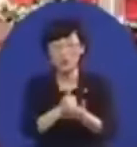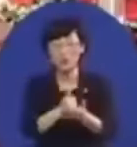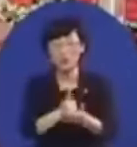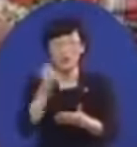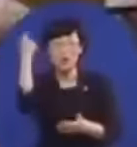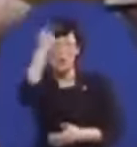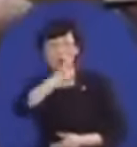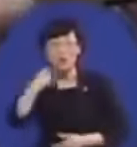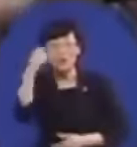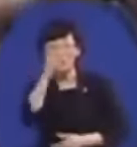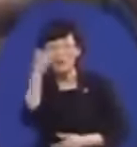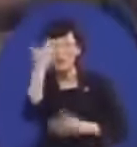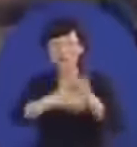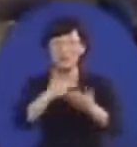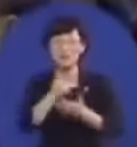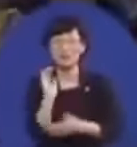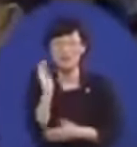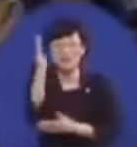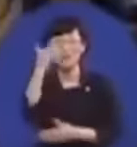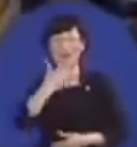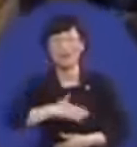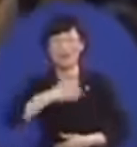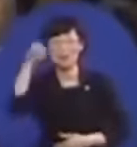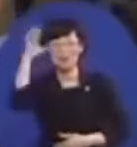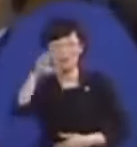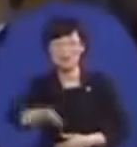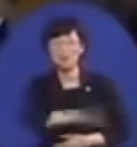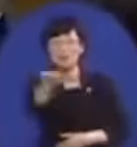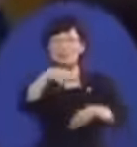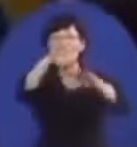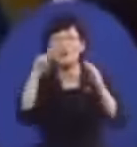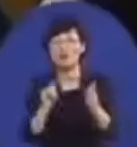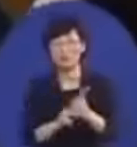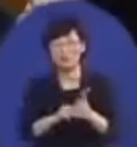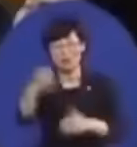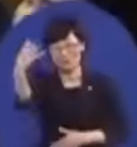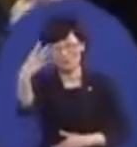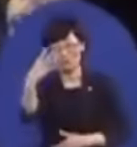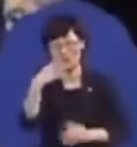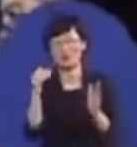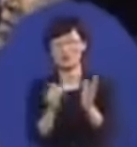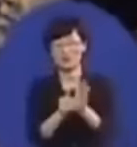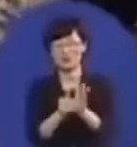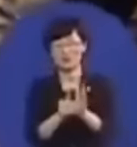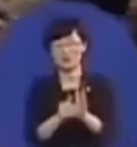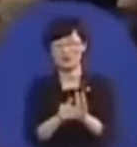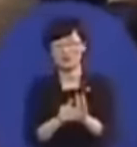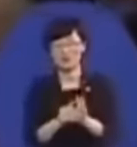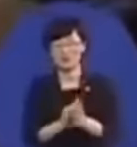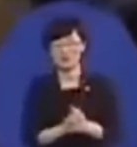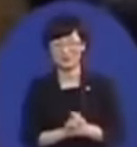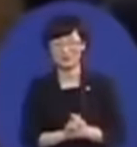그리스도의 얼굴에 있는 하나님의 영광을 나는 빛을 우리 마음에 비추었느니라.